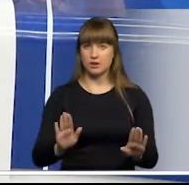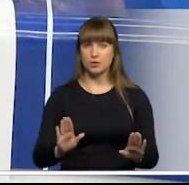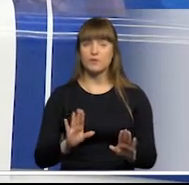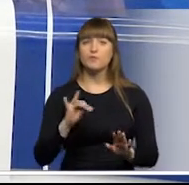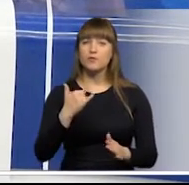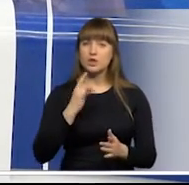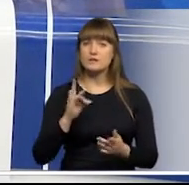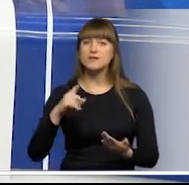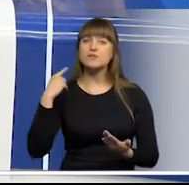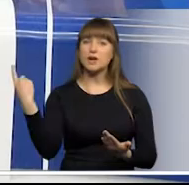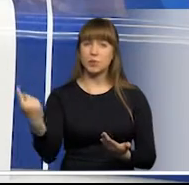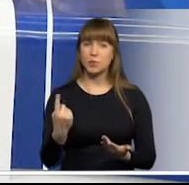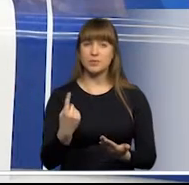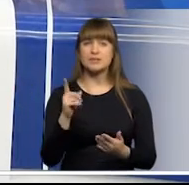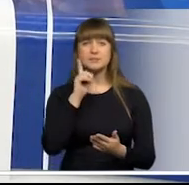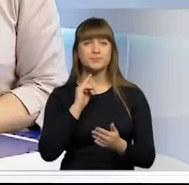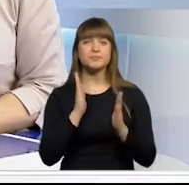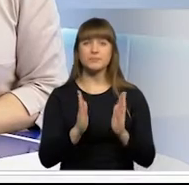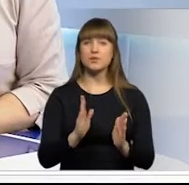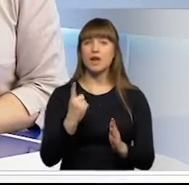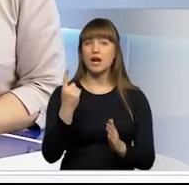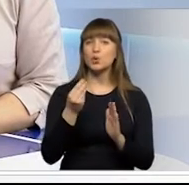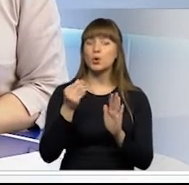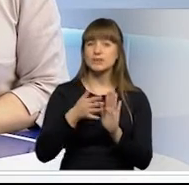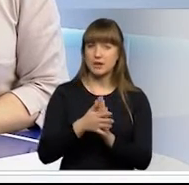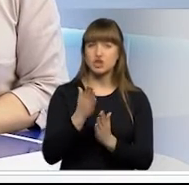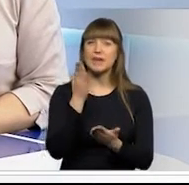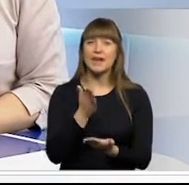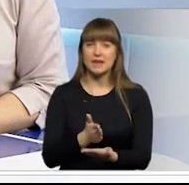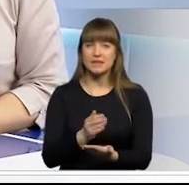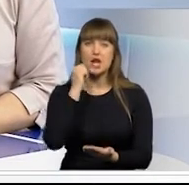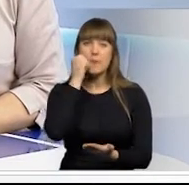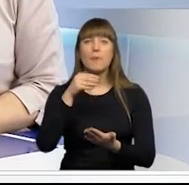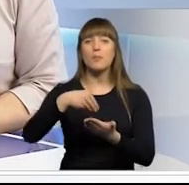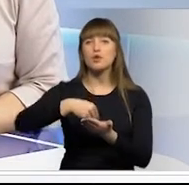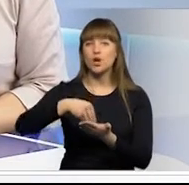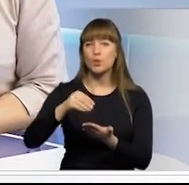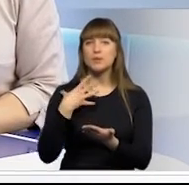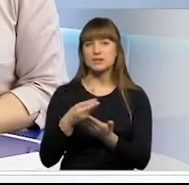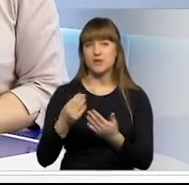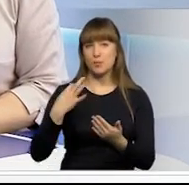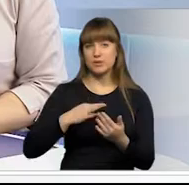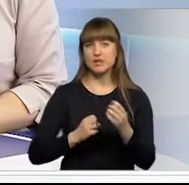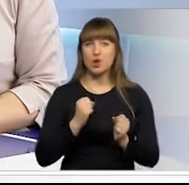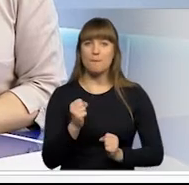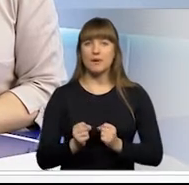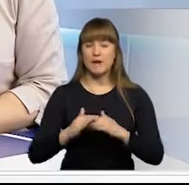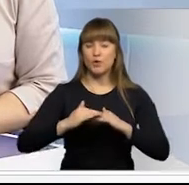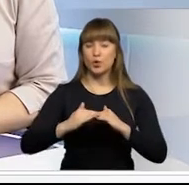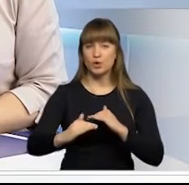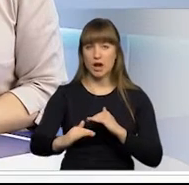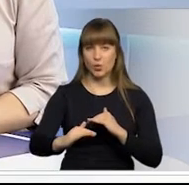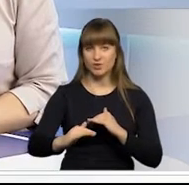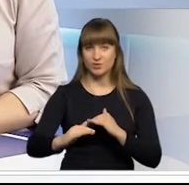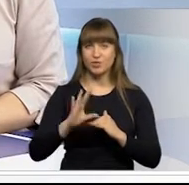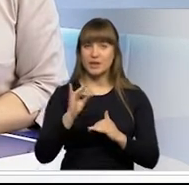распоряжение есть. Бабушка купила своему сыну беговую дорожку и, в общем-то, очень радуется, потому что действительно внуку это